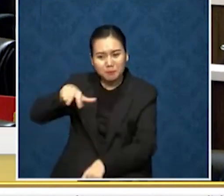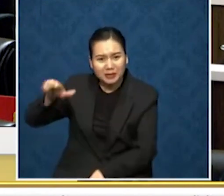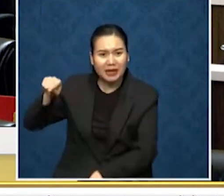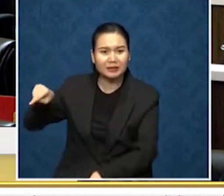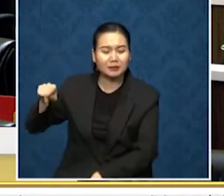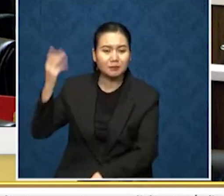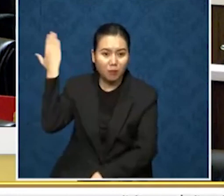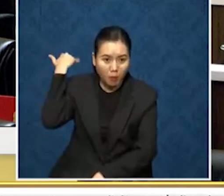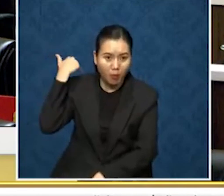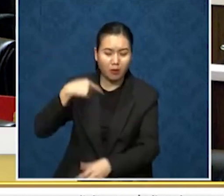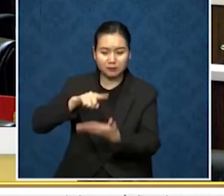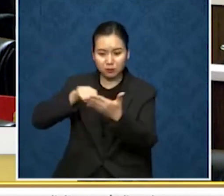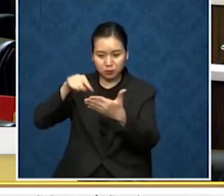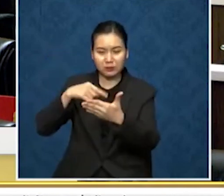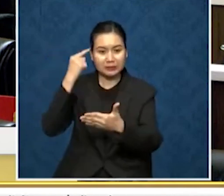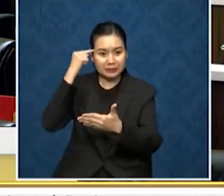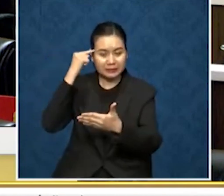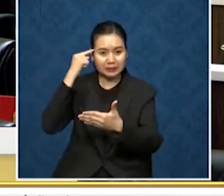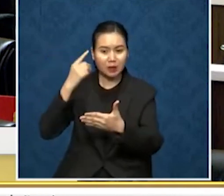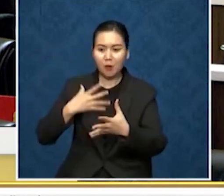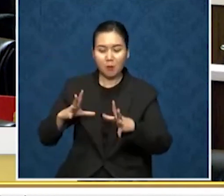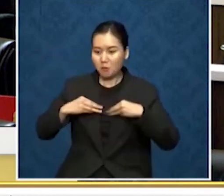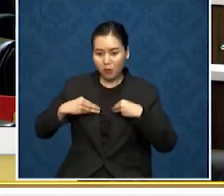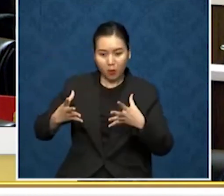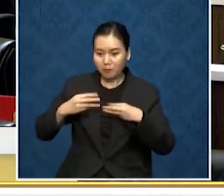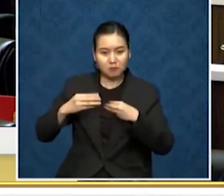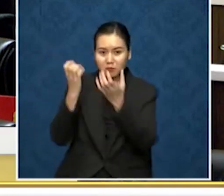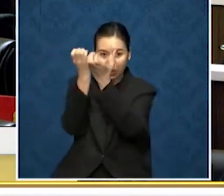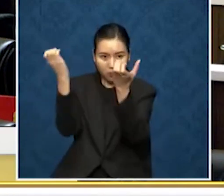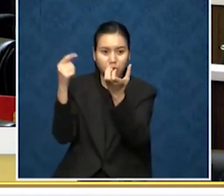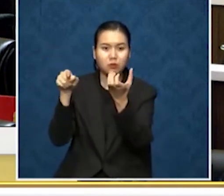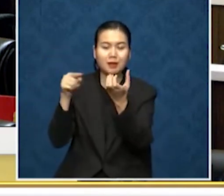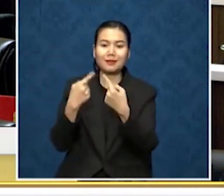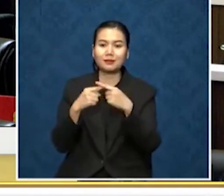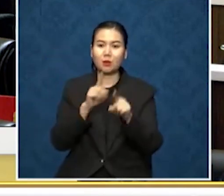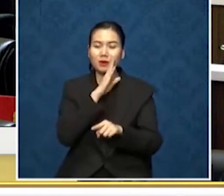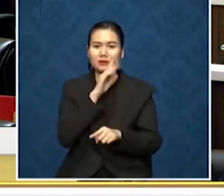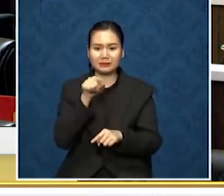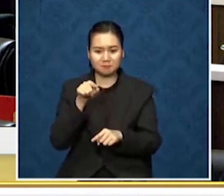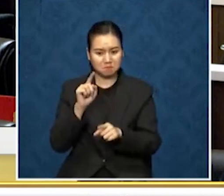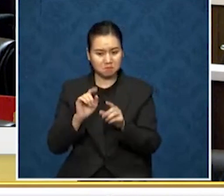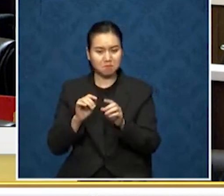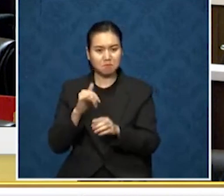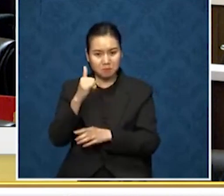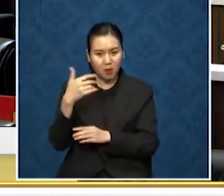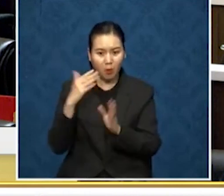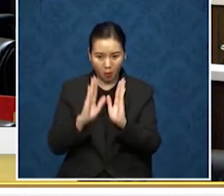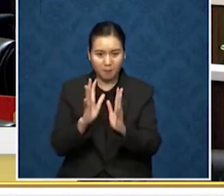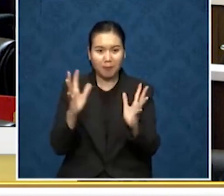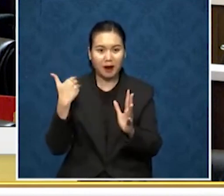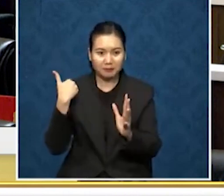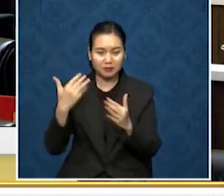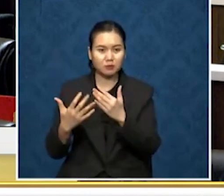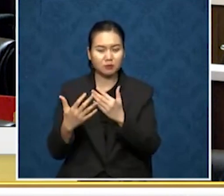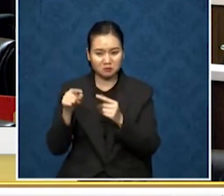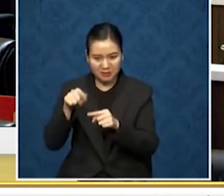คนก็ได้ใช้สิทธิ์แสดงความเห็นว่าไม่ควรรับร่างรัฐธรรมนูญจนหลายคนนะครับอาจจะถูกดำเนินคดีนะครับหรือเกือบจะ